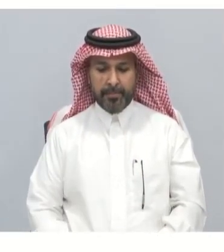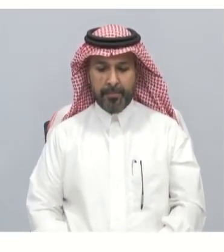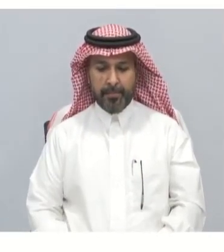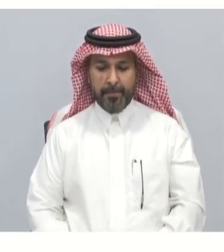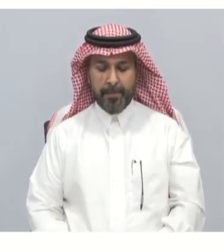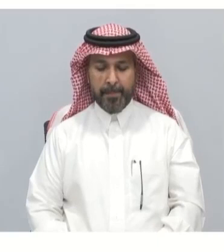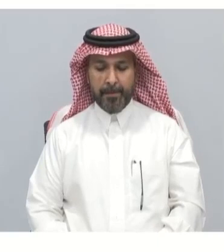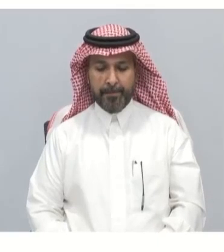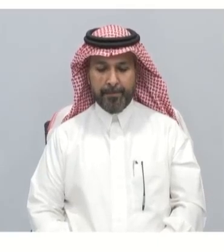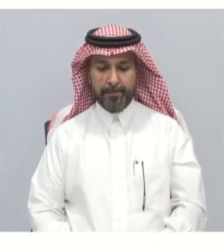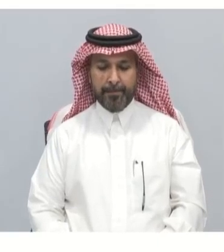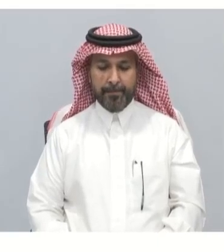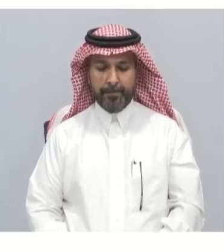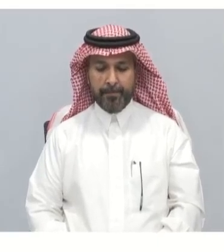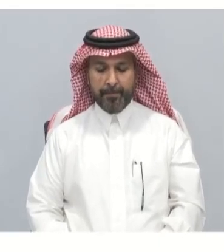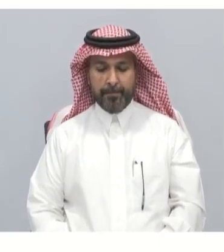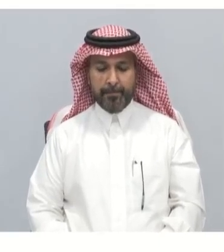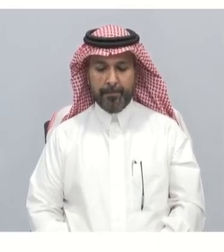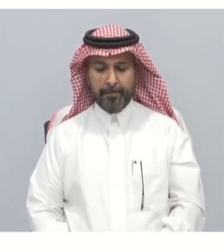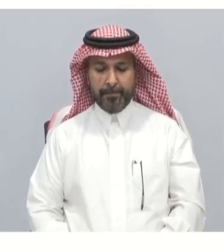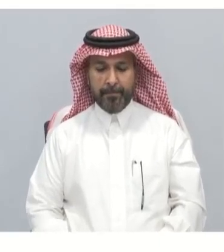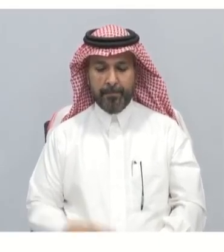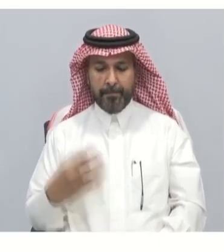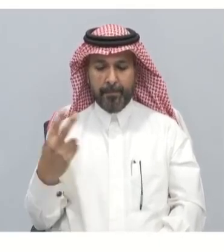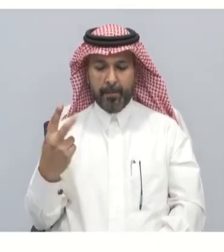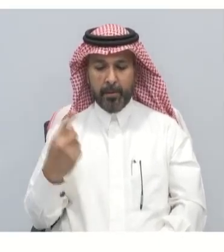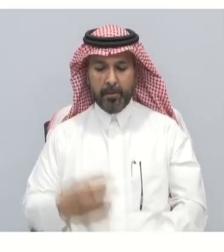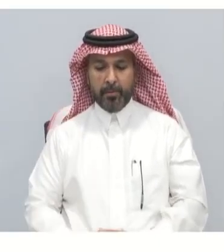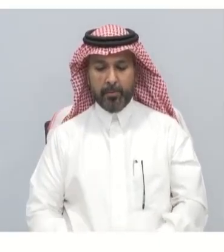بلاطه راح يكون عندي